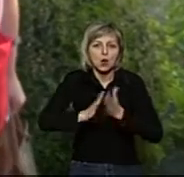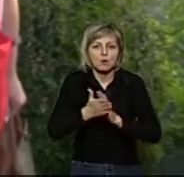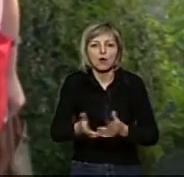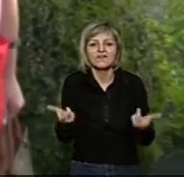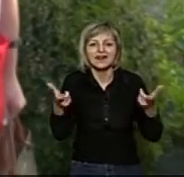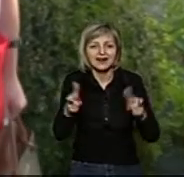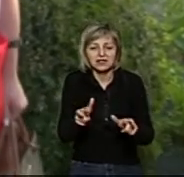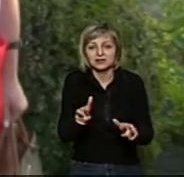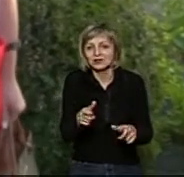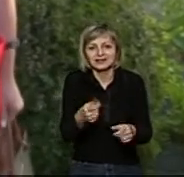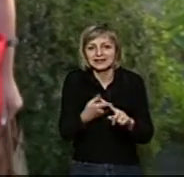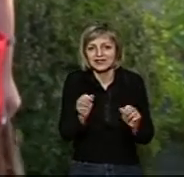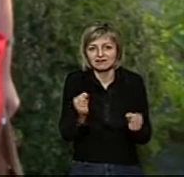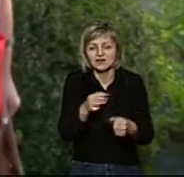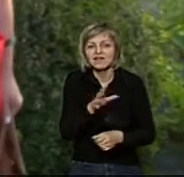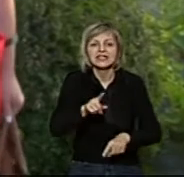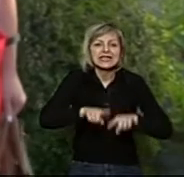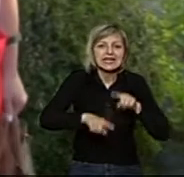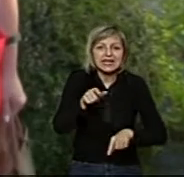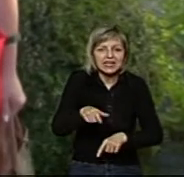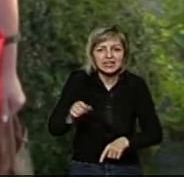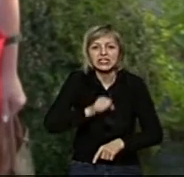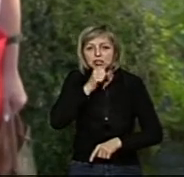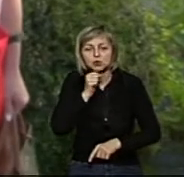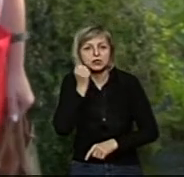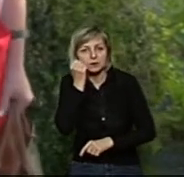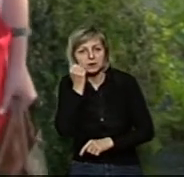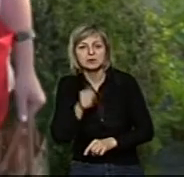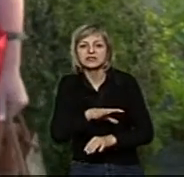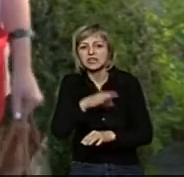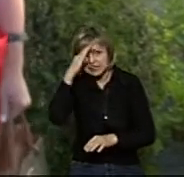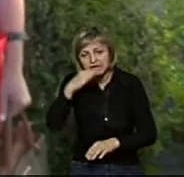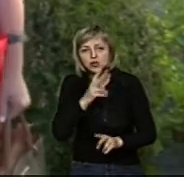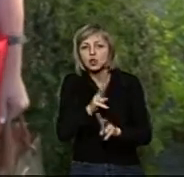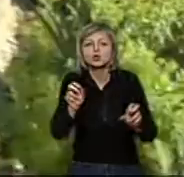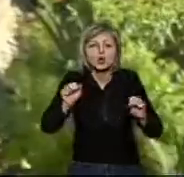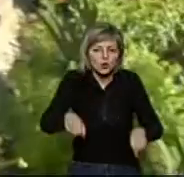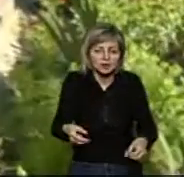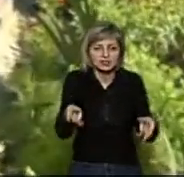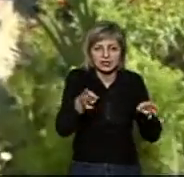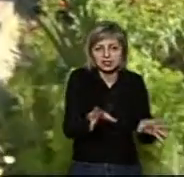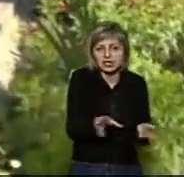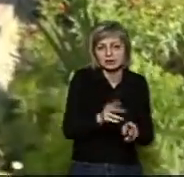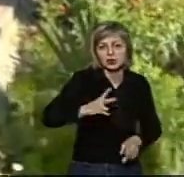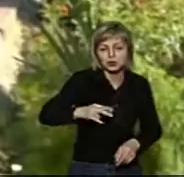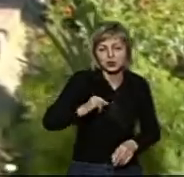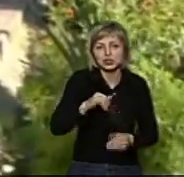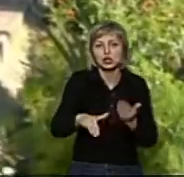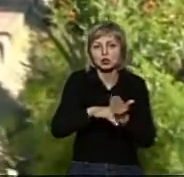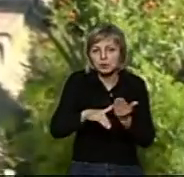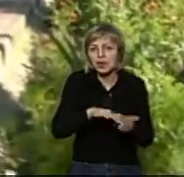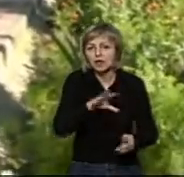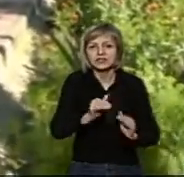всі рідні бабусі, дідусі, тати, ті, хто міг, завжди залишалися з дітьми і допомагали. В усіх ковальських